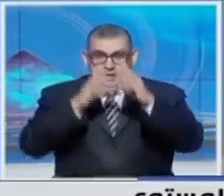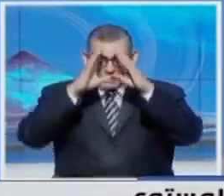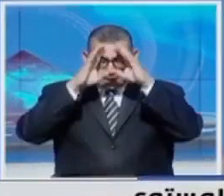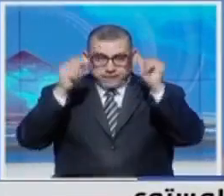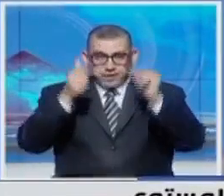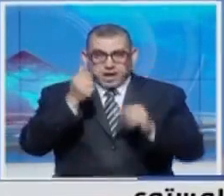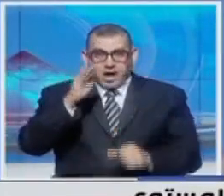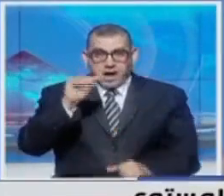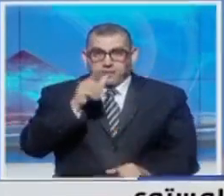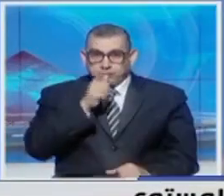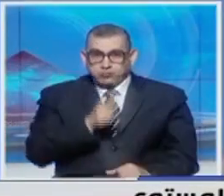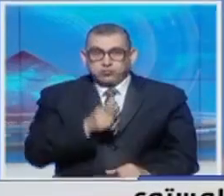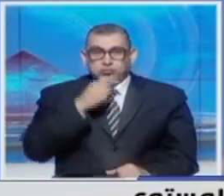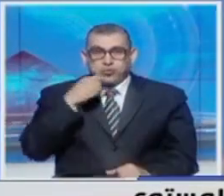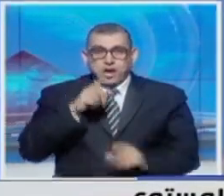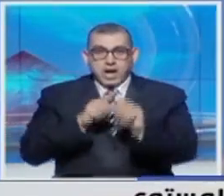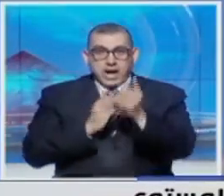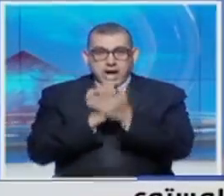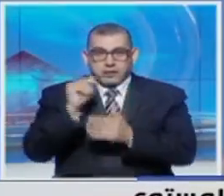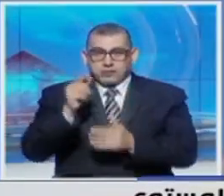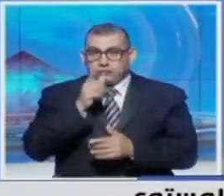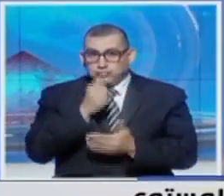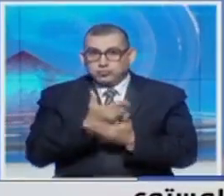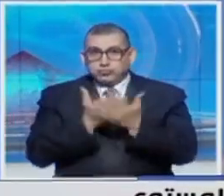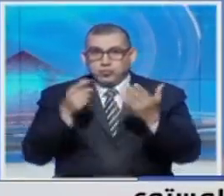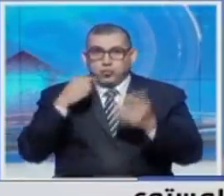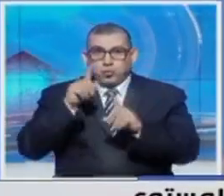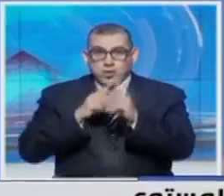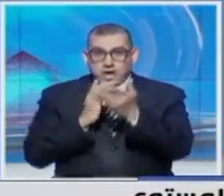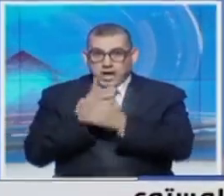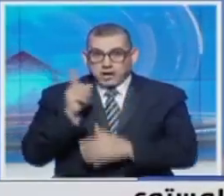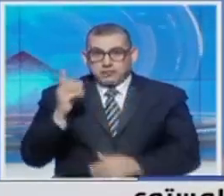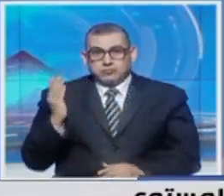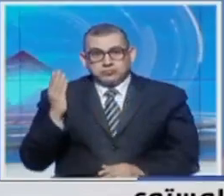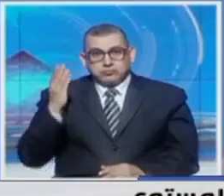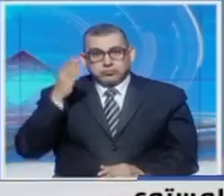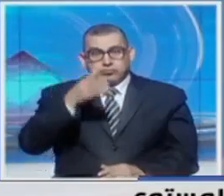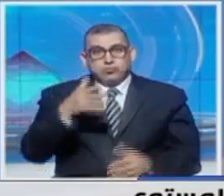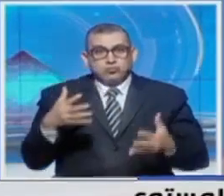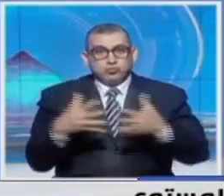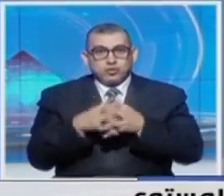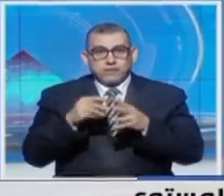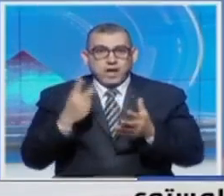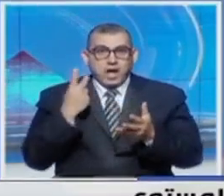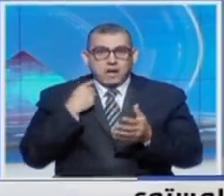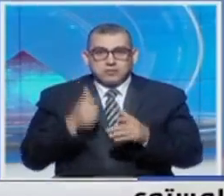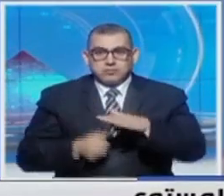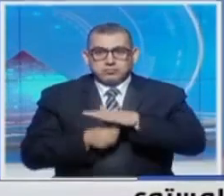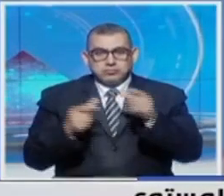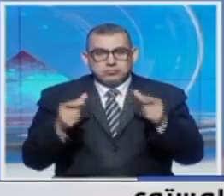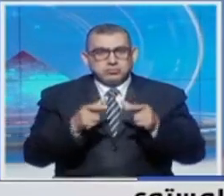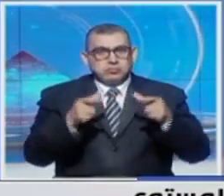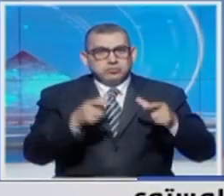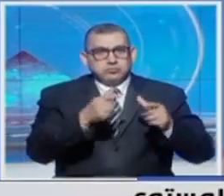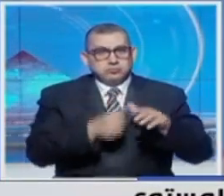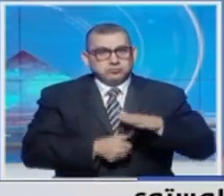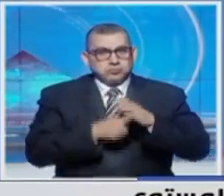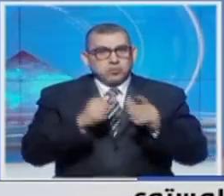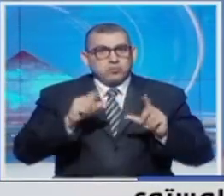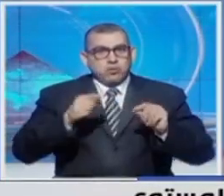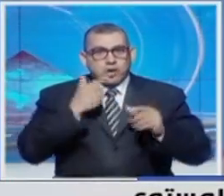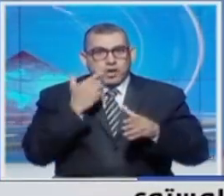زيد المتحدث باسم الخارجية بأن وزير الخارجية سوف يشارك في عدد من القمم والفعاليات رفيعة